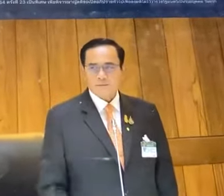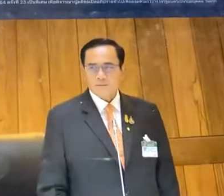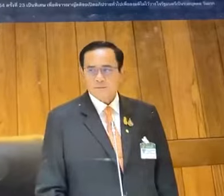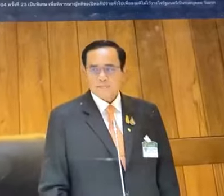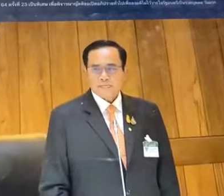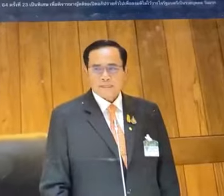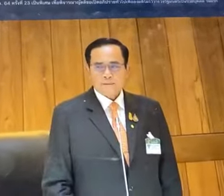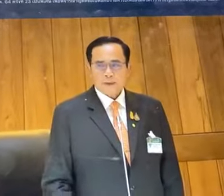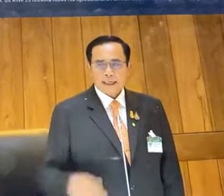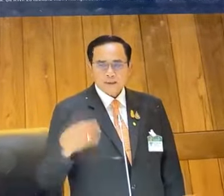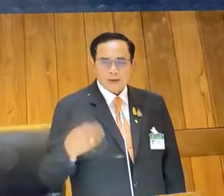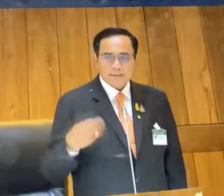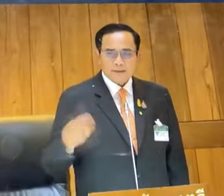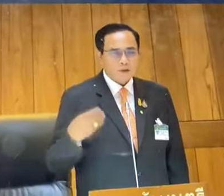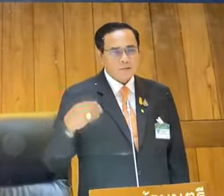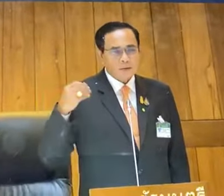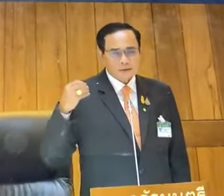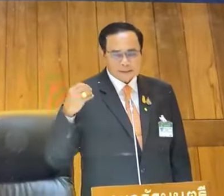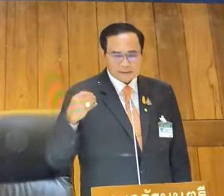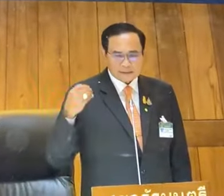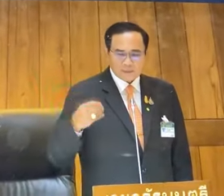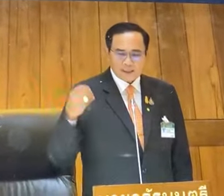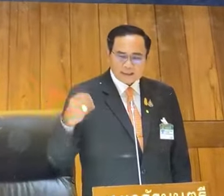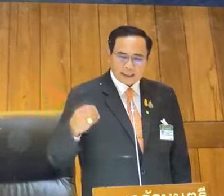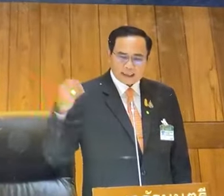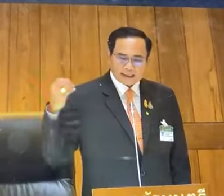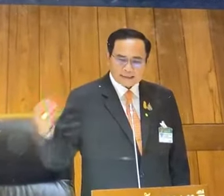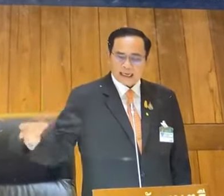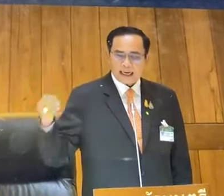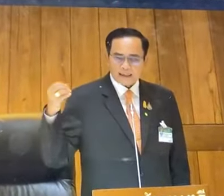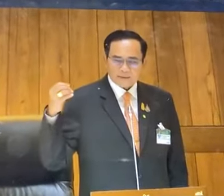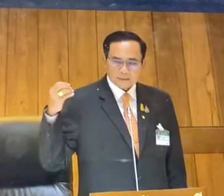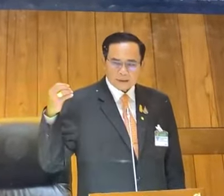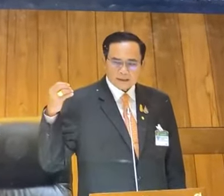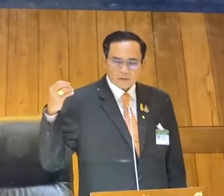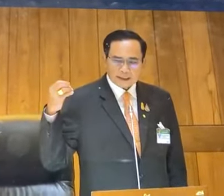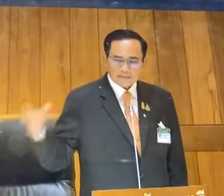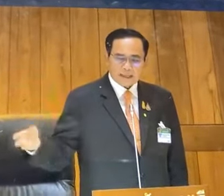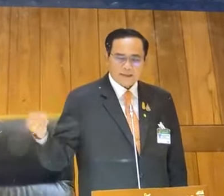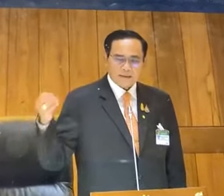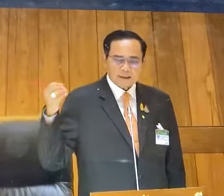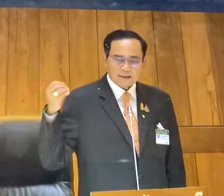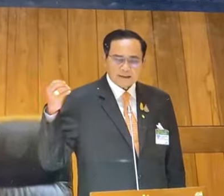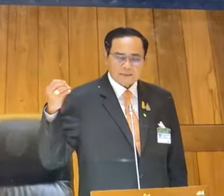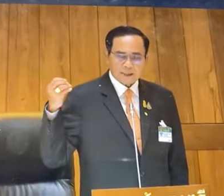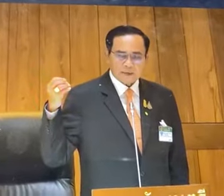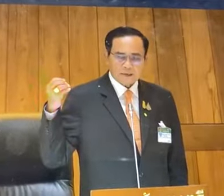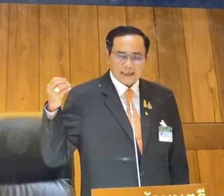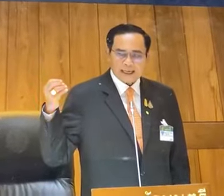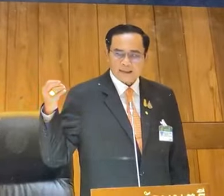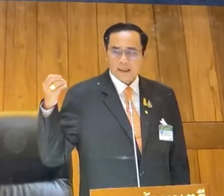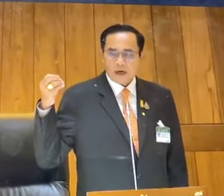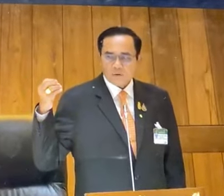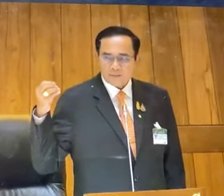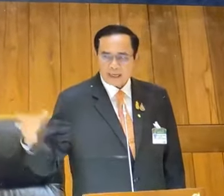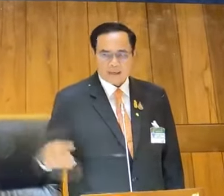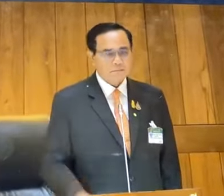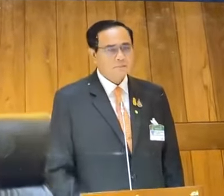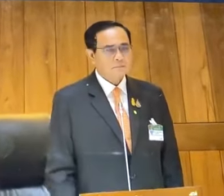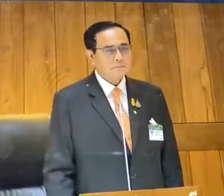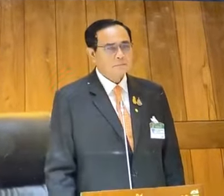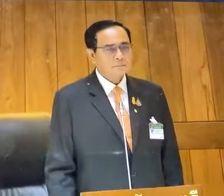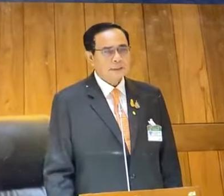างเพราะนั้นการช่วยงานมันจะต้องสนับสนุนให้มันเกิดการจ้างงานเกิดธุรกิจใหม่เกิดต่างๆเพื่อให้คนข้างล่างเนี่ยเขาเข้ม